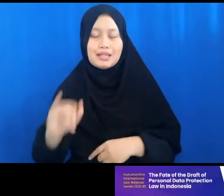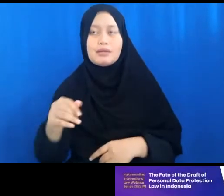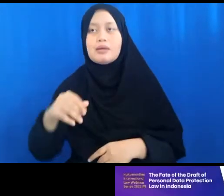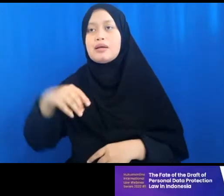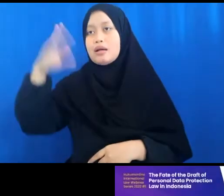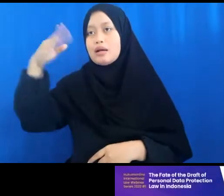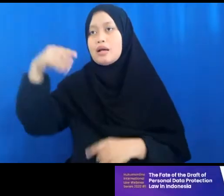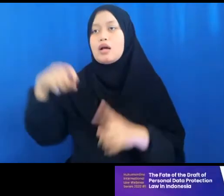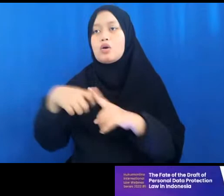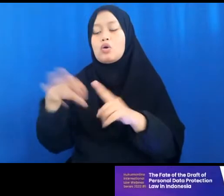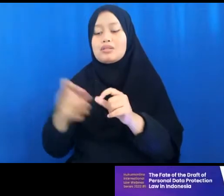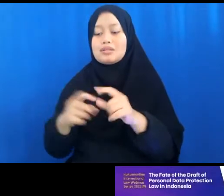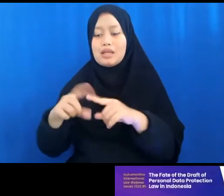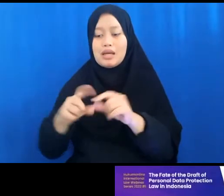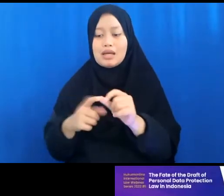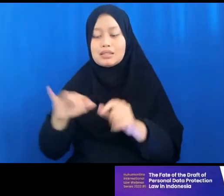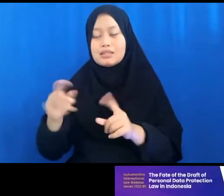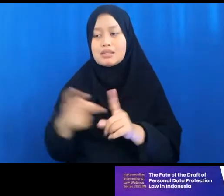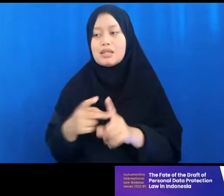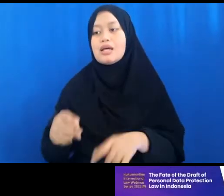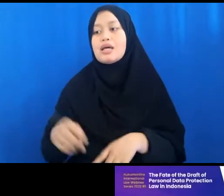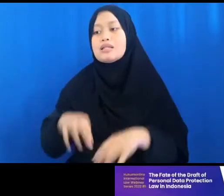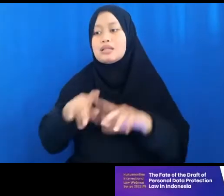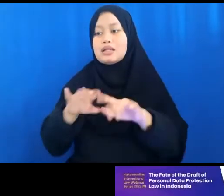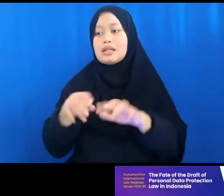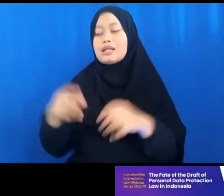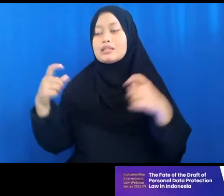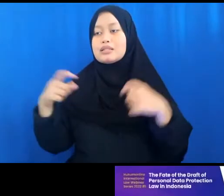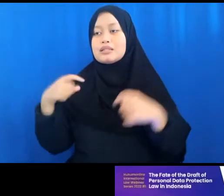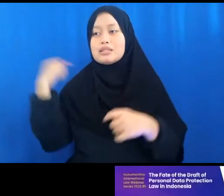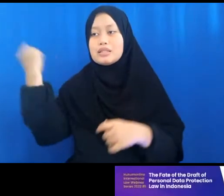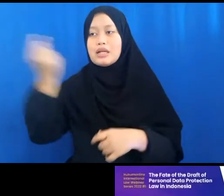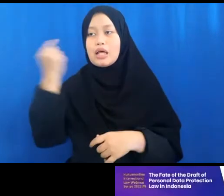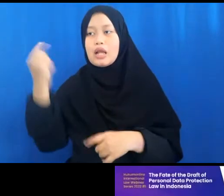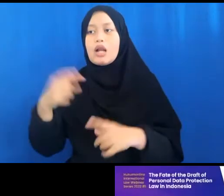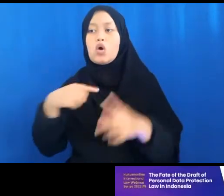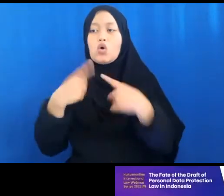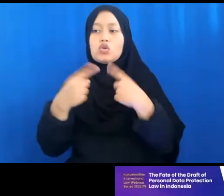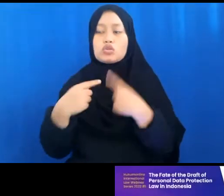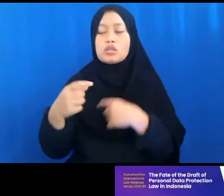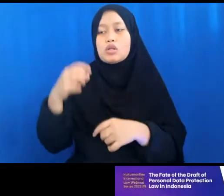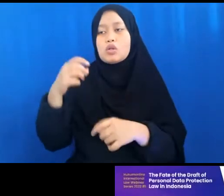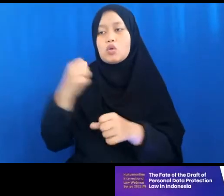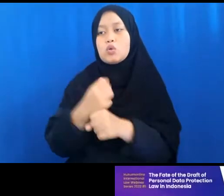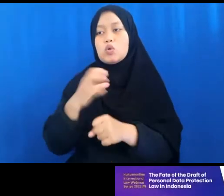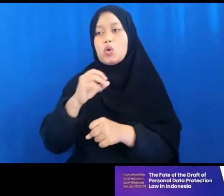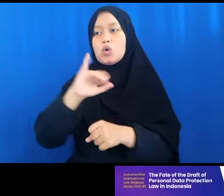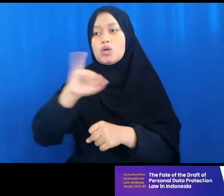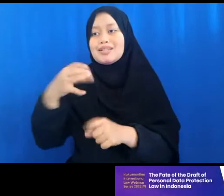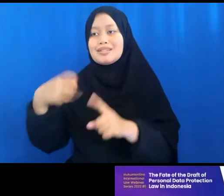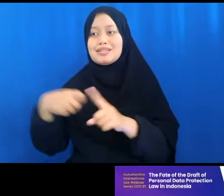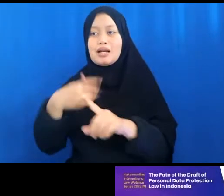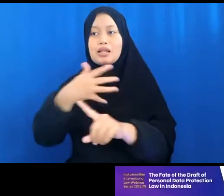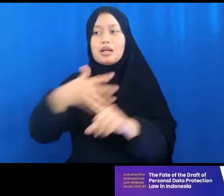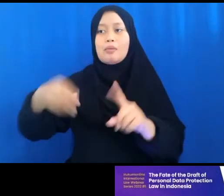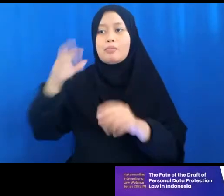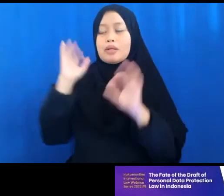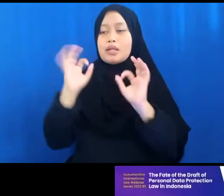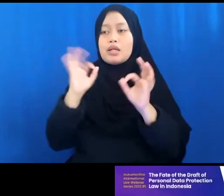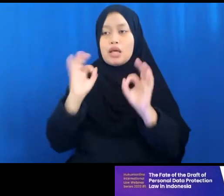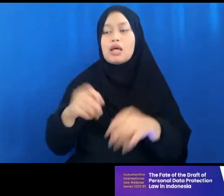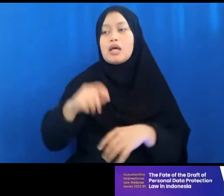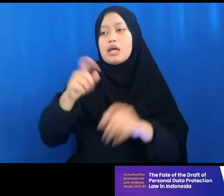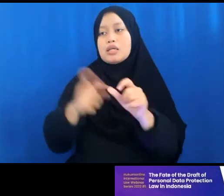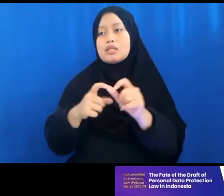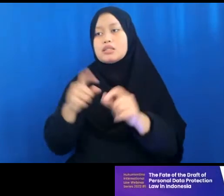country gojek.dan untuk latar belakang pendidikannya emas Kosasih menyelesaikan S1 nya di Fakultas Hukum